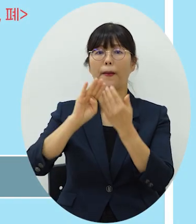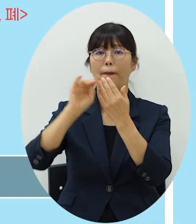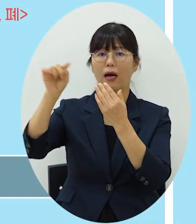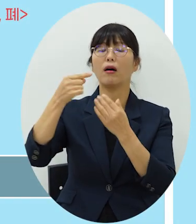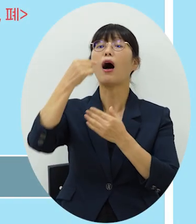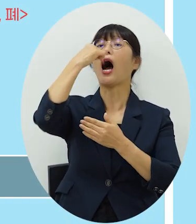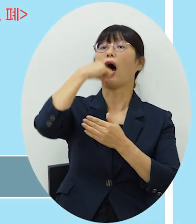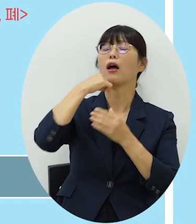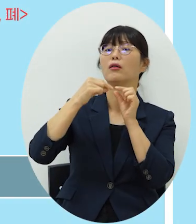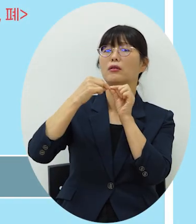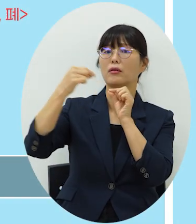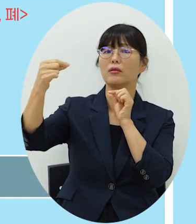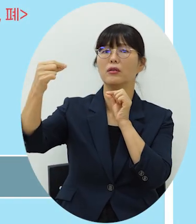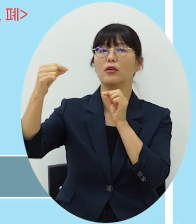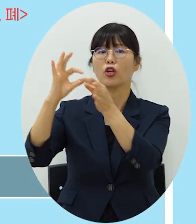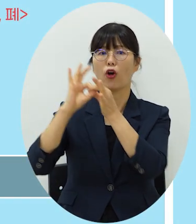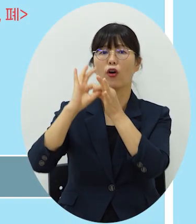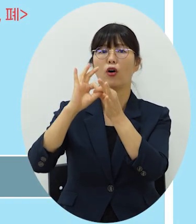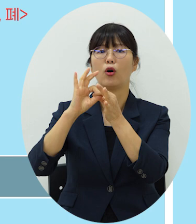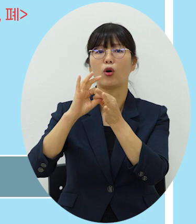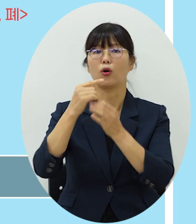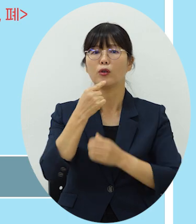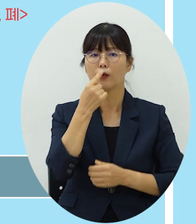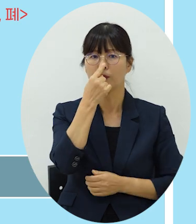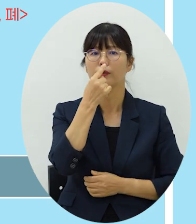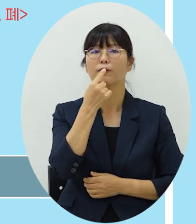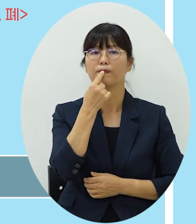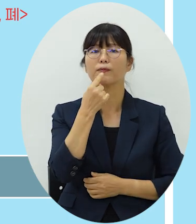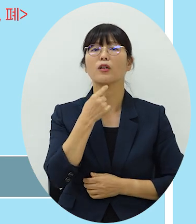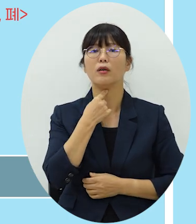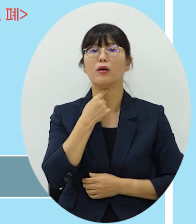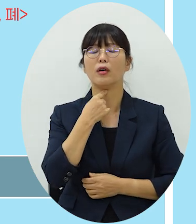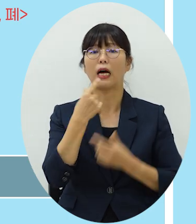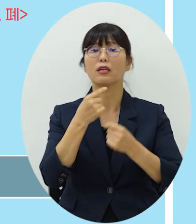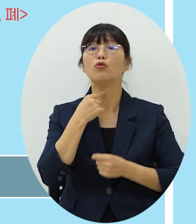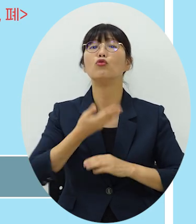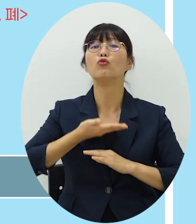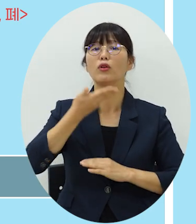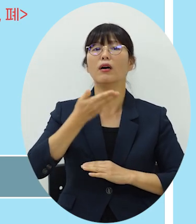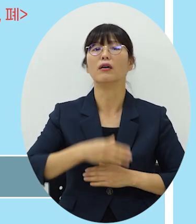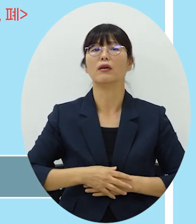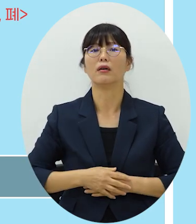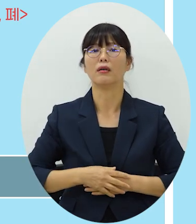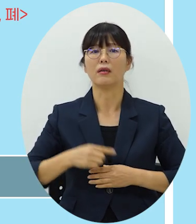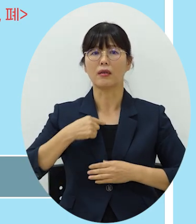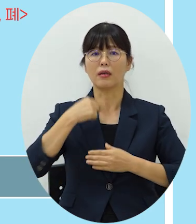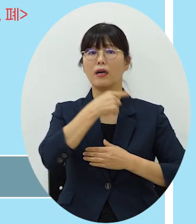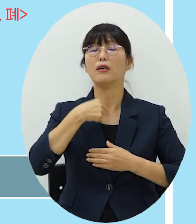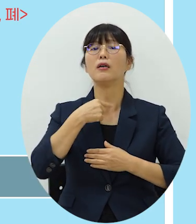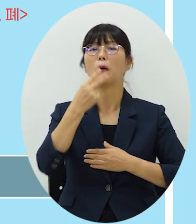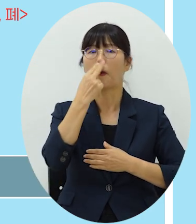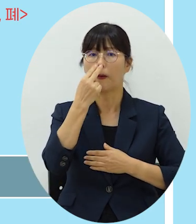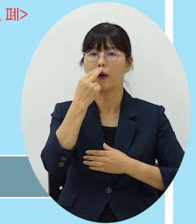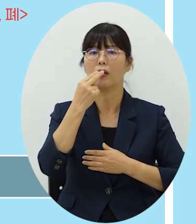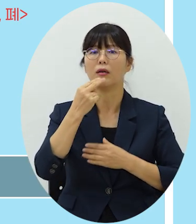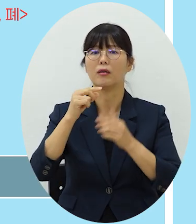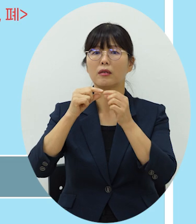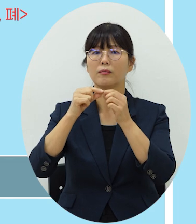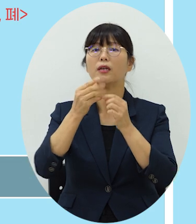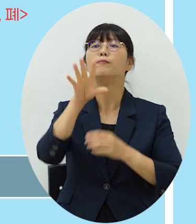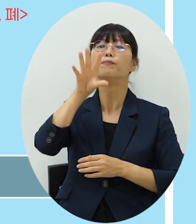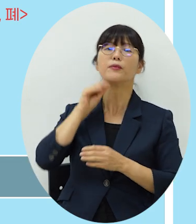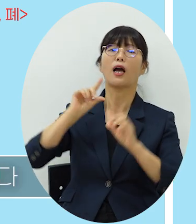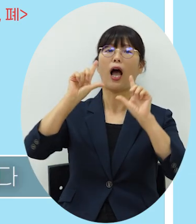밖에서 기도 안으로 연결되어 코, 입, 인두, 후두와 같은 상기도나 기관절개 부위 분비물이 하부